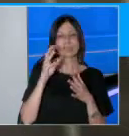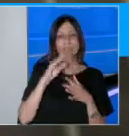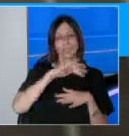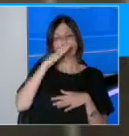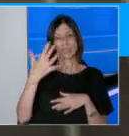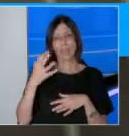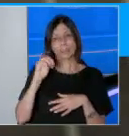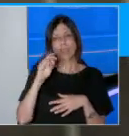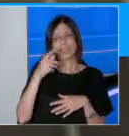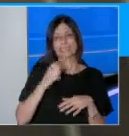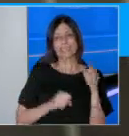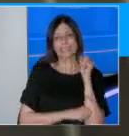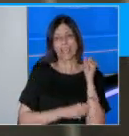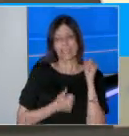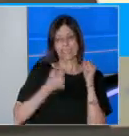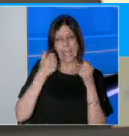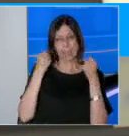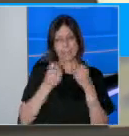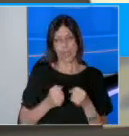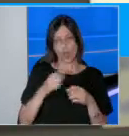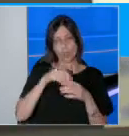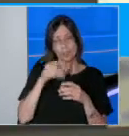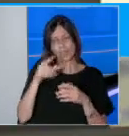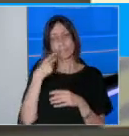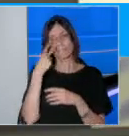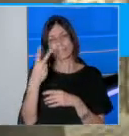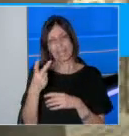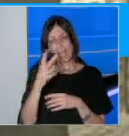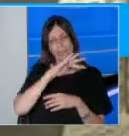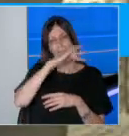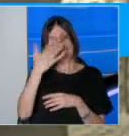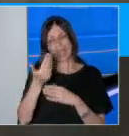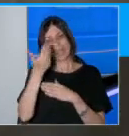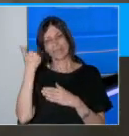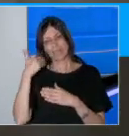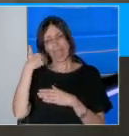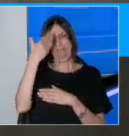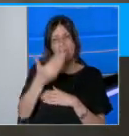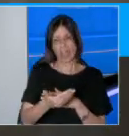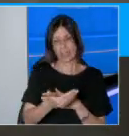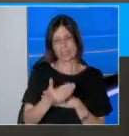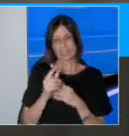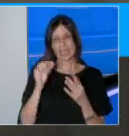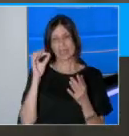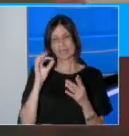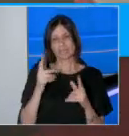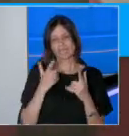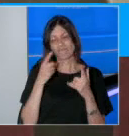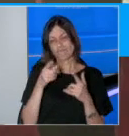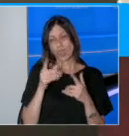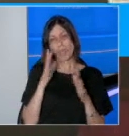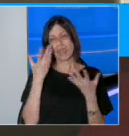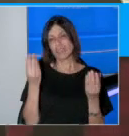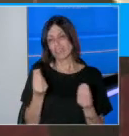סגן שר לביטחון הפנים, מי שאמון על המשטרה, ביקרת שם בער לפני, אחרי גם האירוע. אתה יודע, אם זה היה